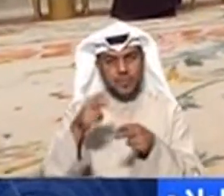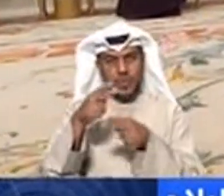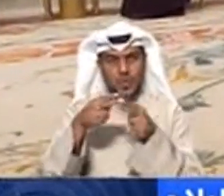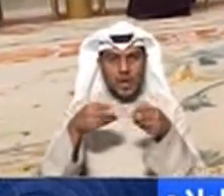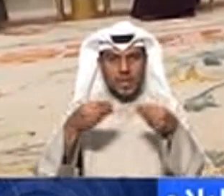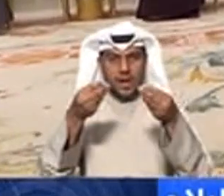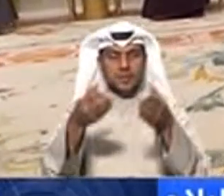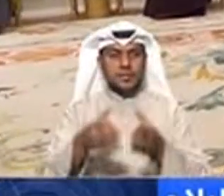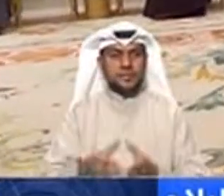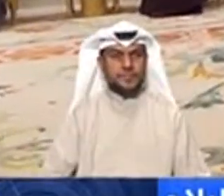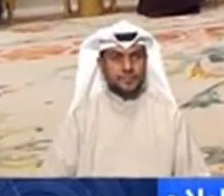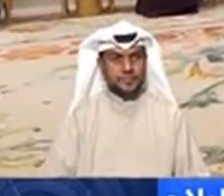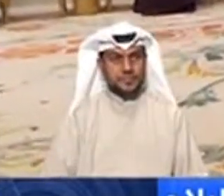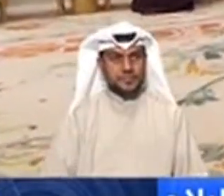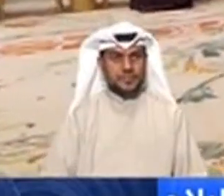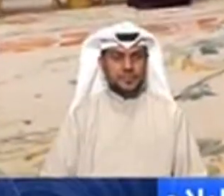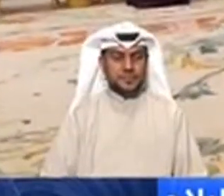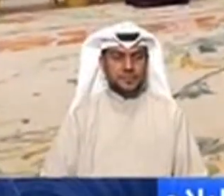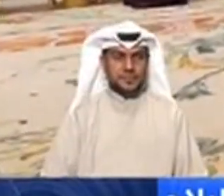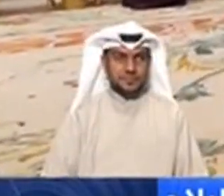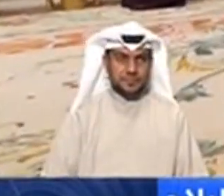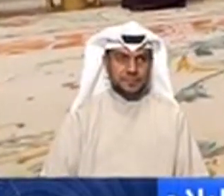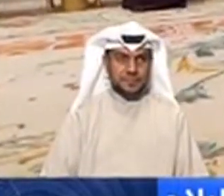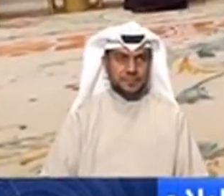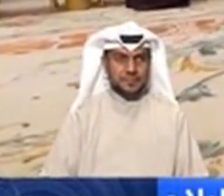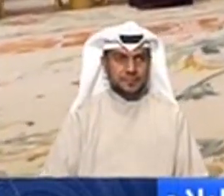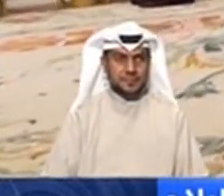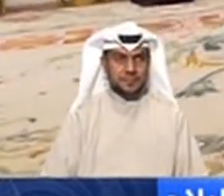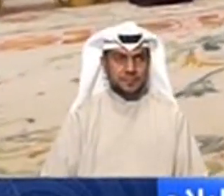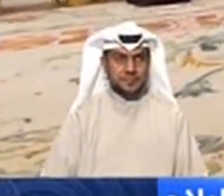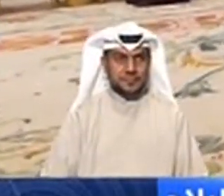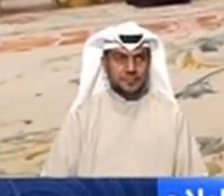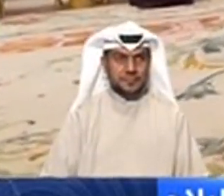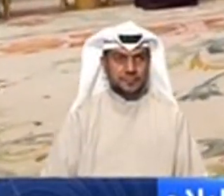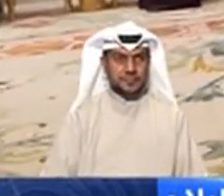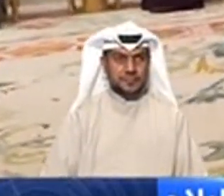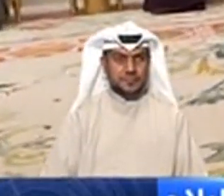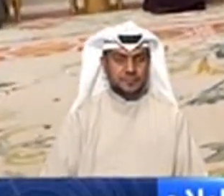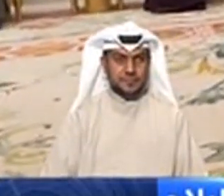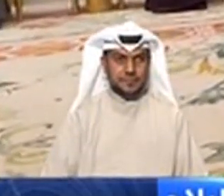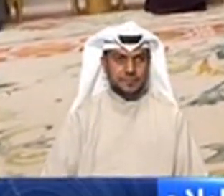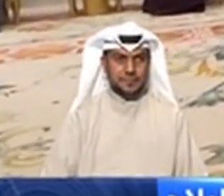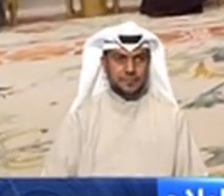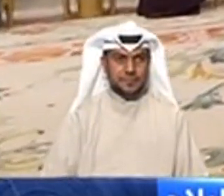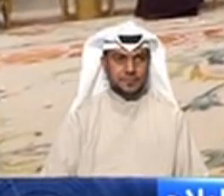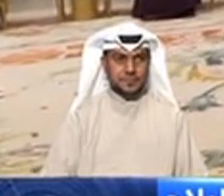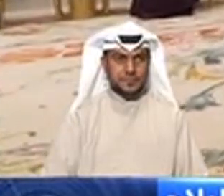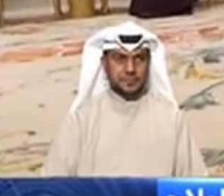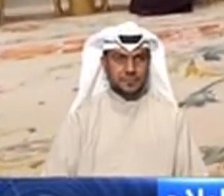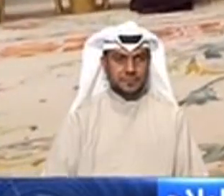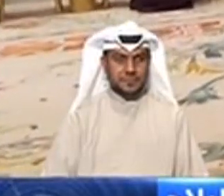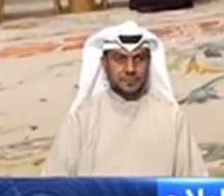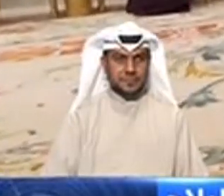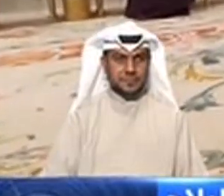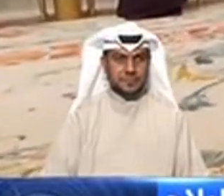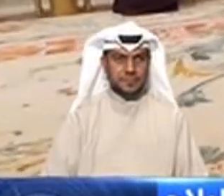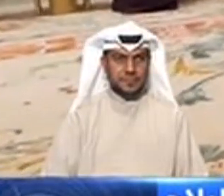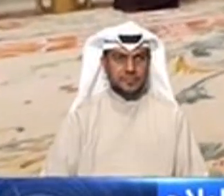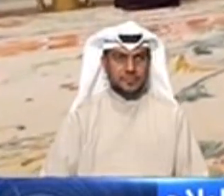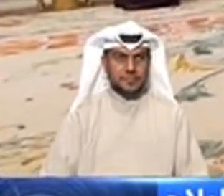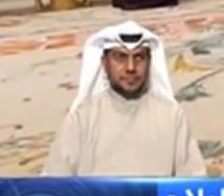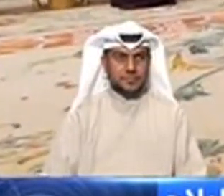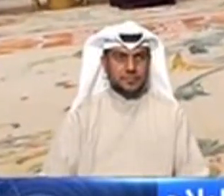الكويت. And also, Highness, I'm presenting a letter of recall of my